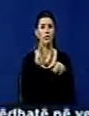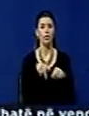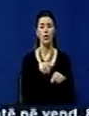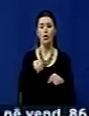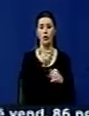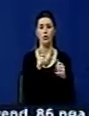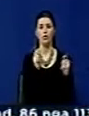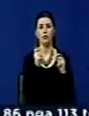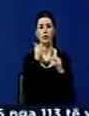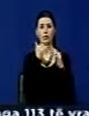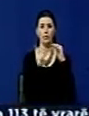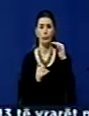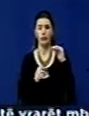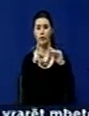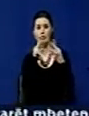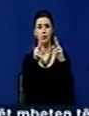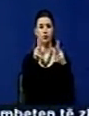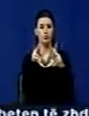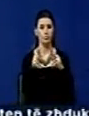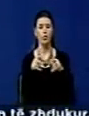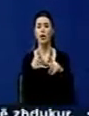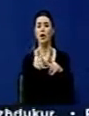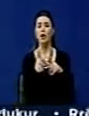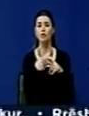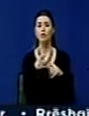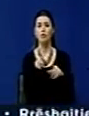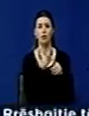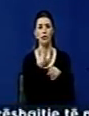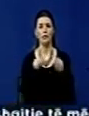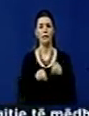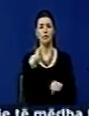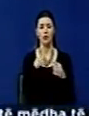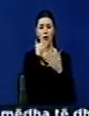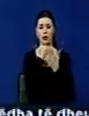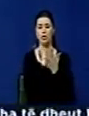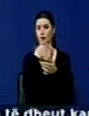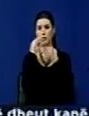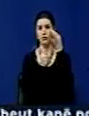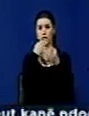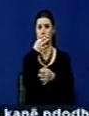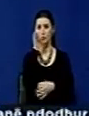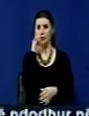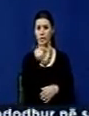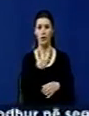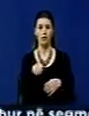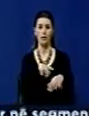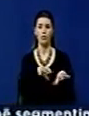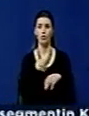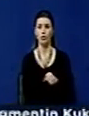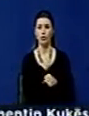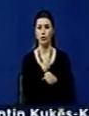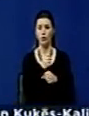i rënjes atyre që përfitojnë. Kjo ka të bëjë me disiplinimin e skemës edhe zbatimin e kritereve